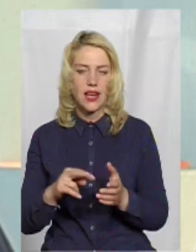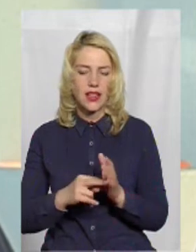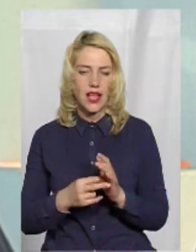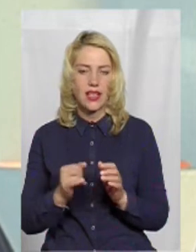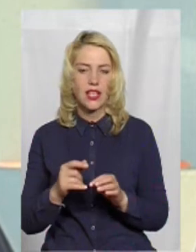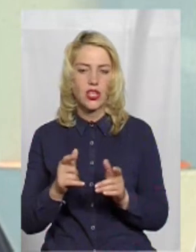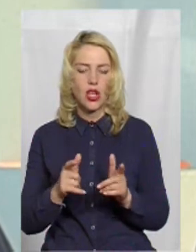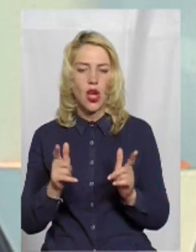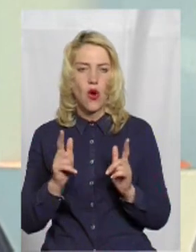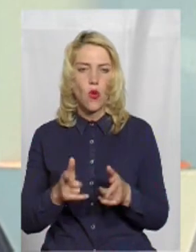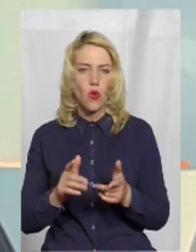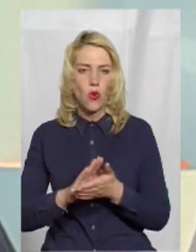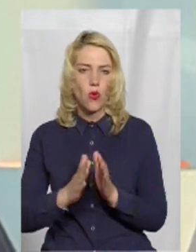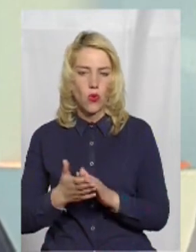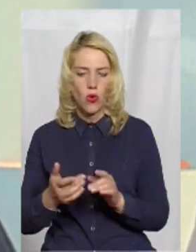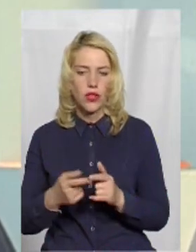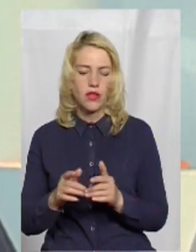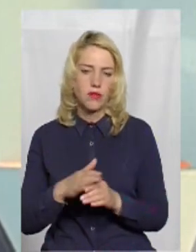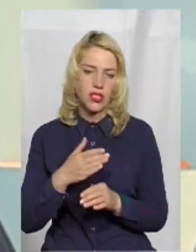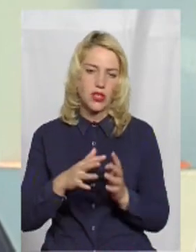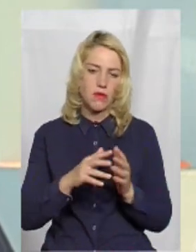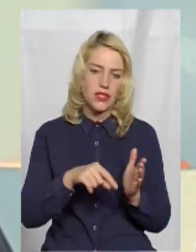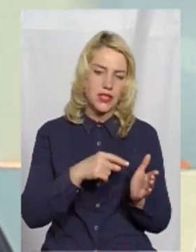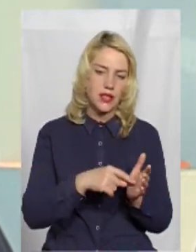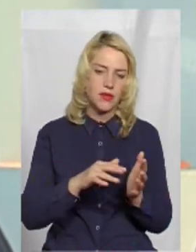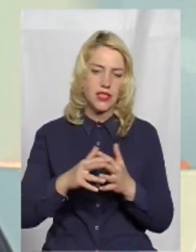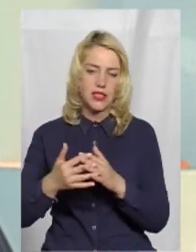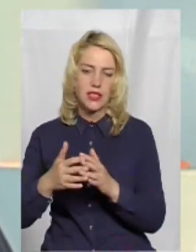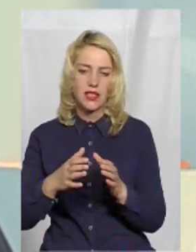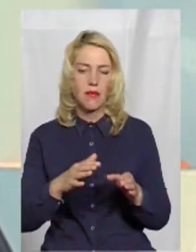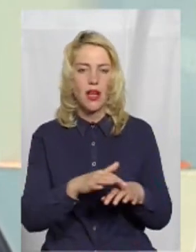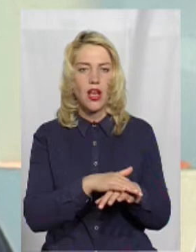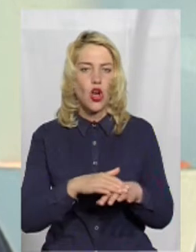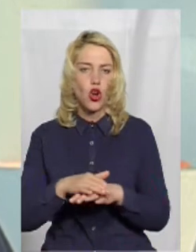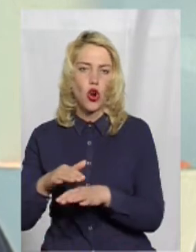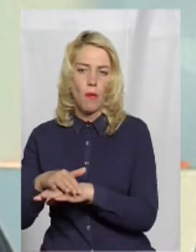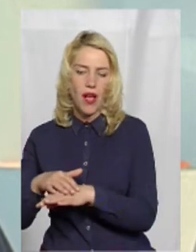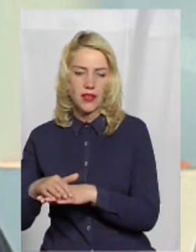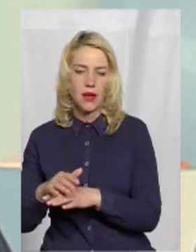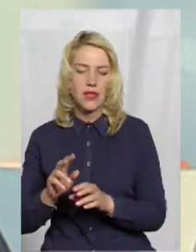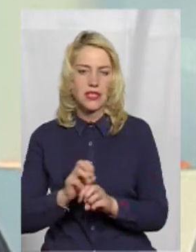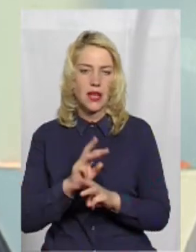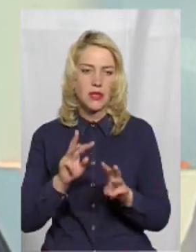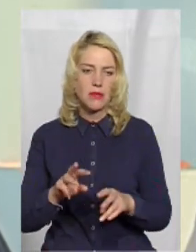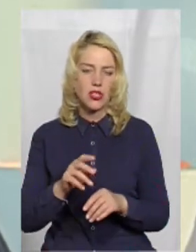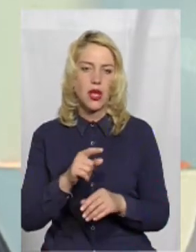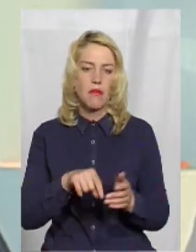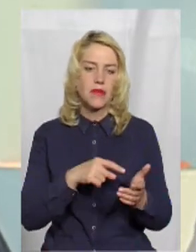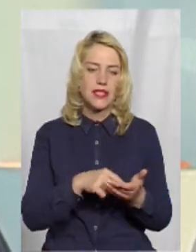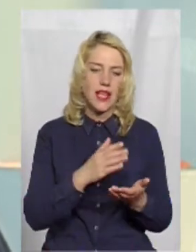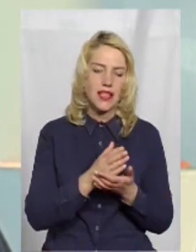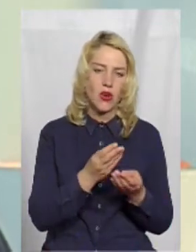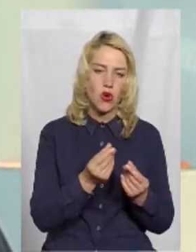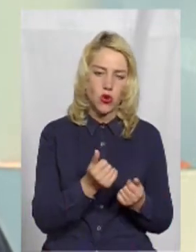угоди довготермінові між міськими і сільськими громадами забезпечать такий перехід, оскільки міста мають гроші і споживання